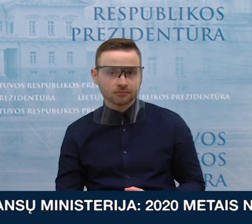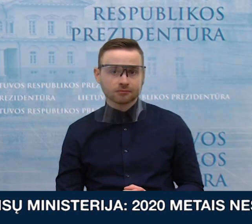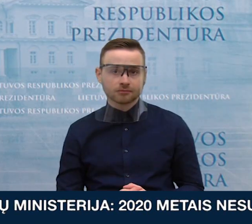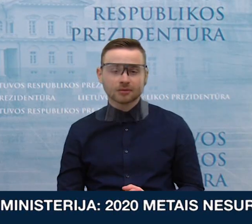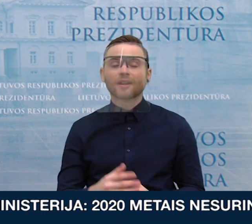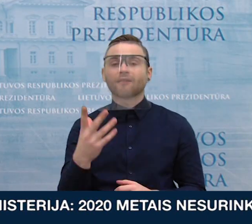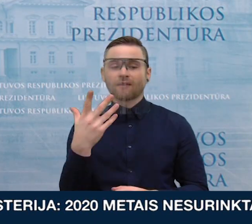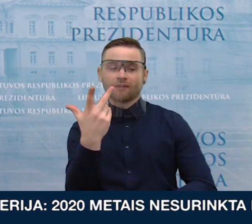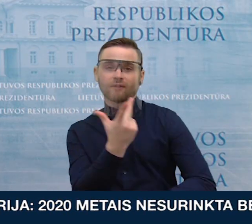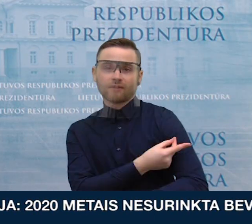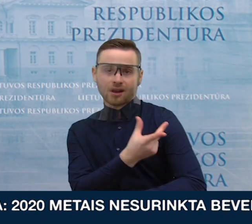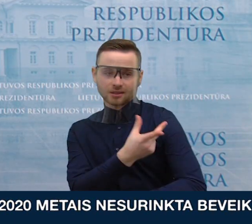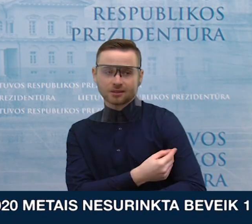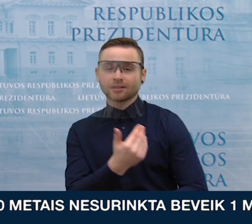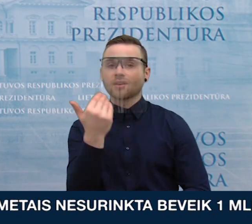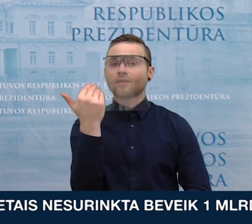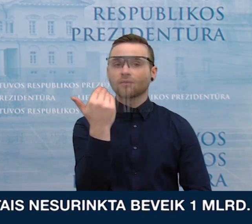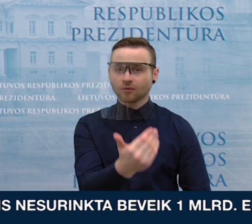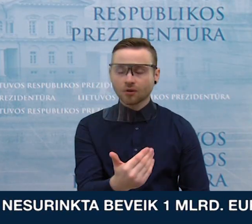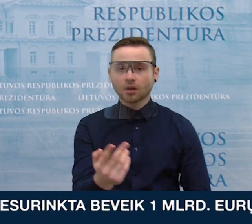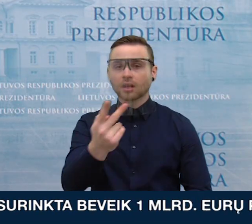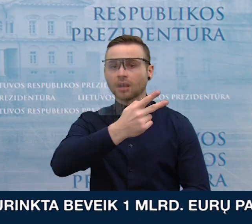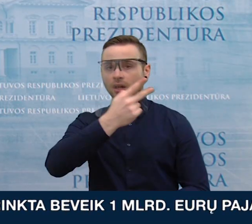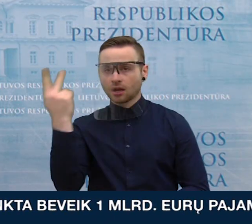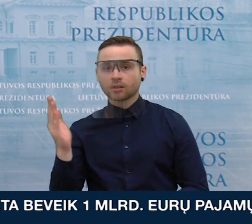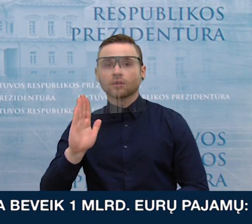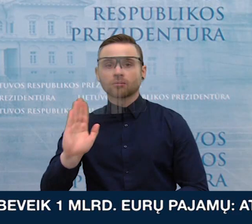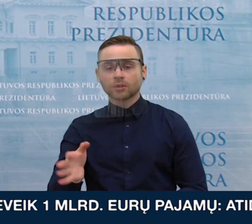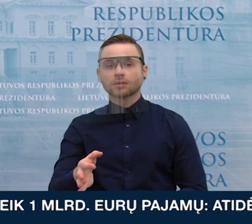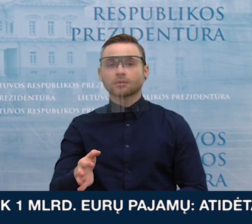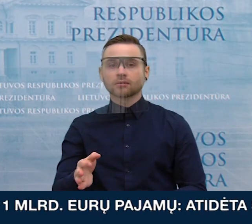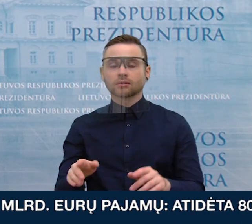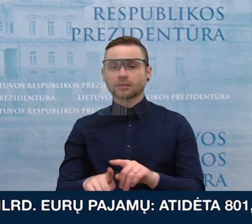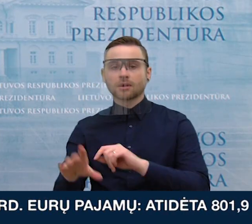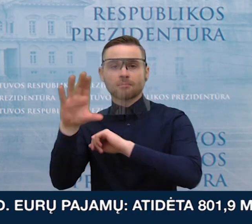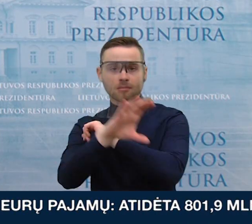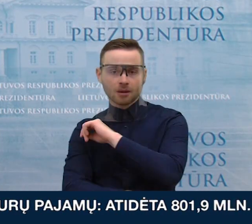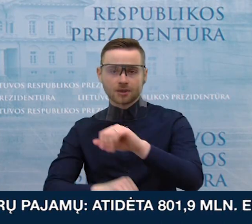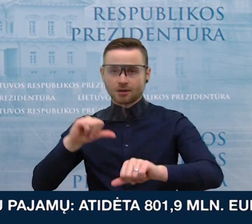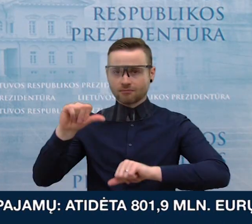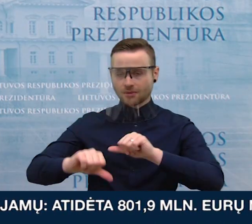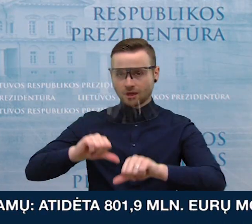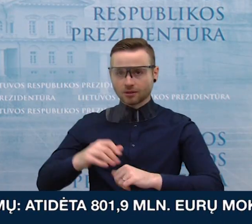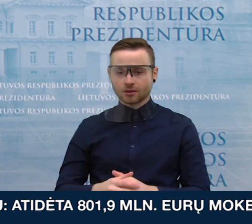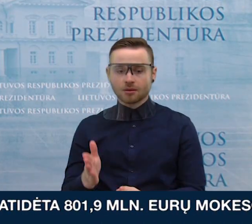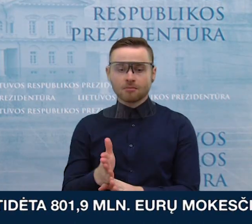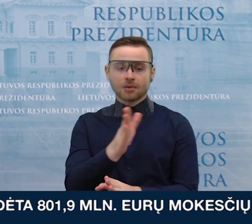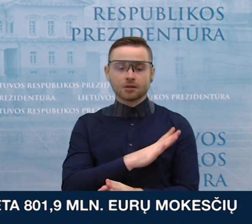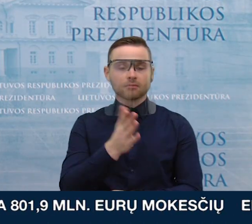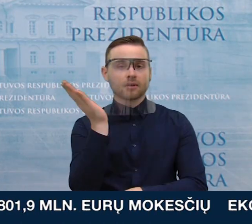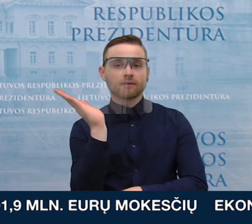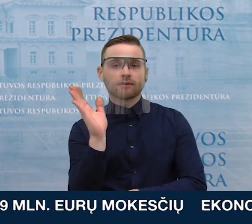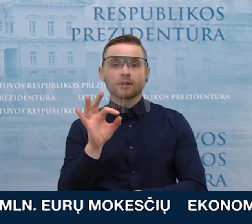šita vakcina pagal susitarimą pasiektų Lietuvą ketvirtai šių metų ketvirtį. Tuo tarpu visą tai, ką aš kalbėjau